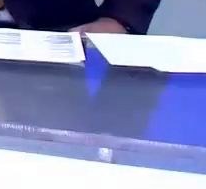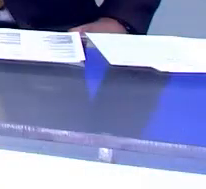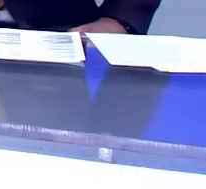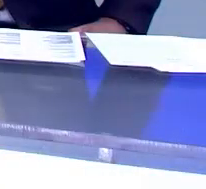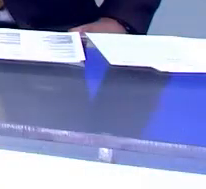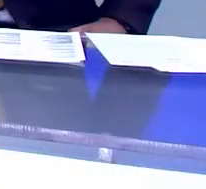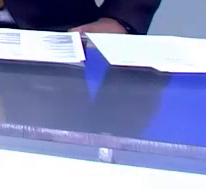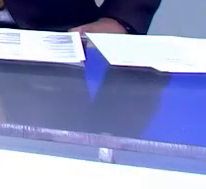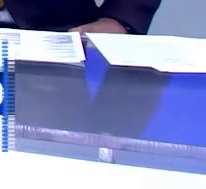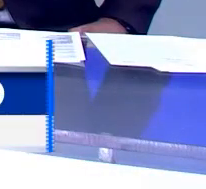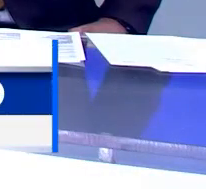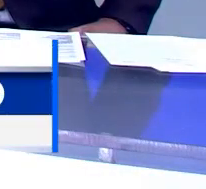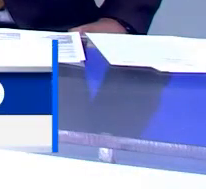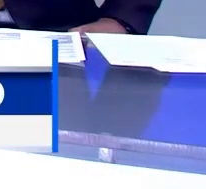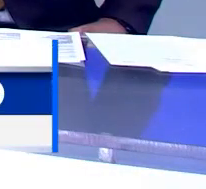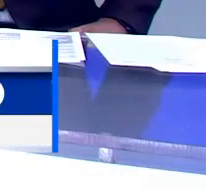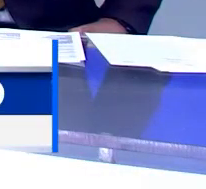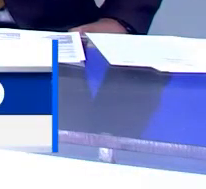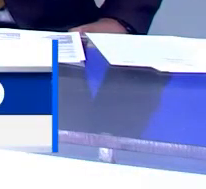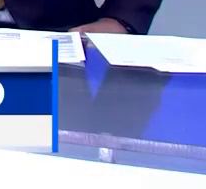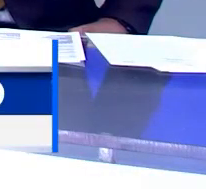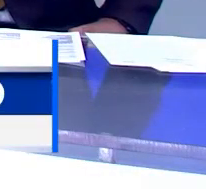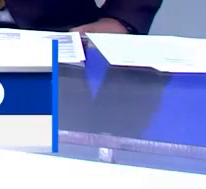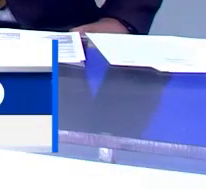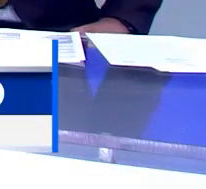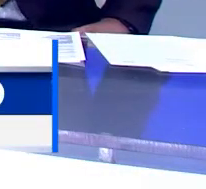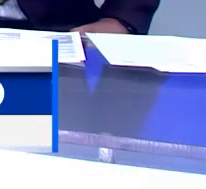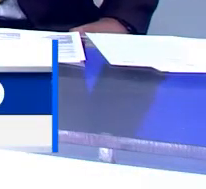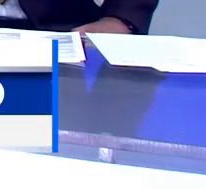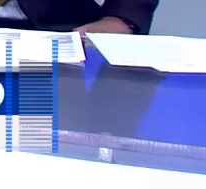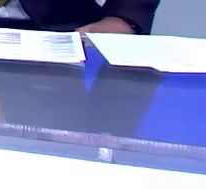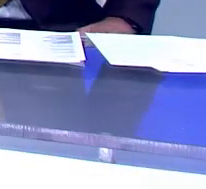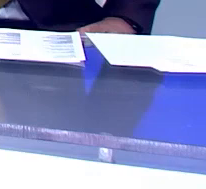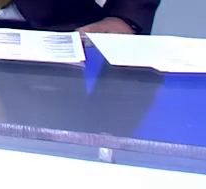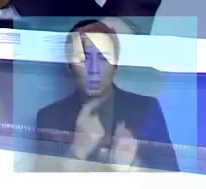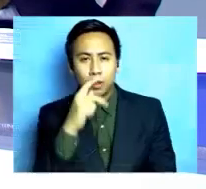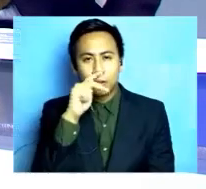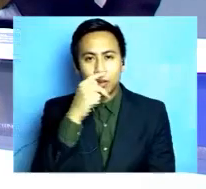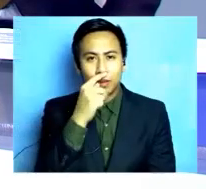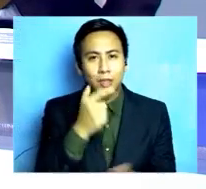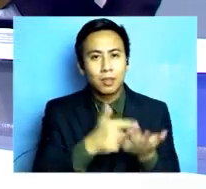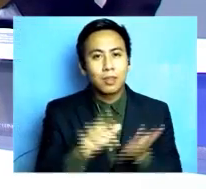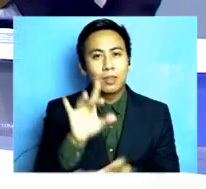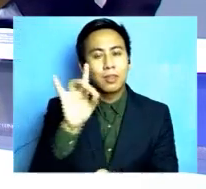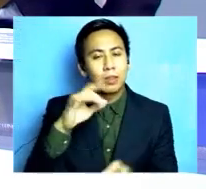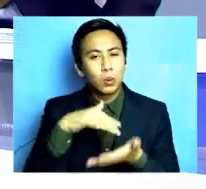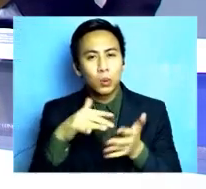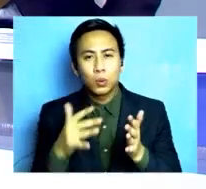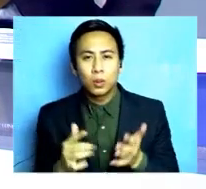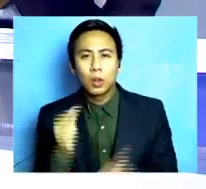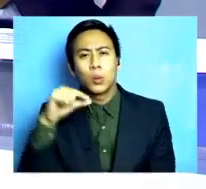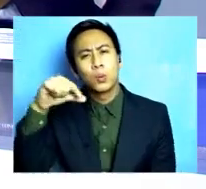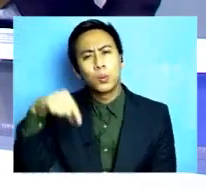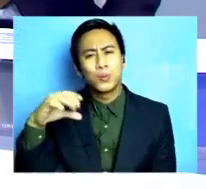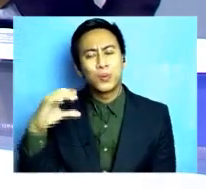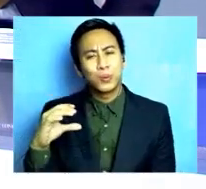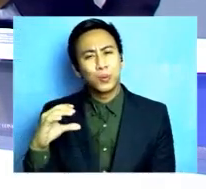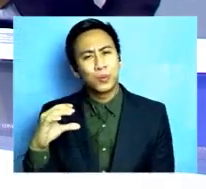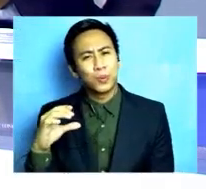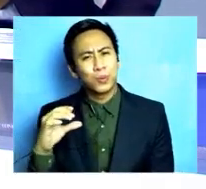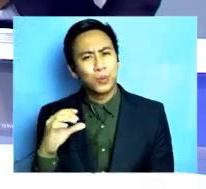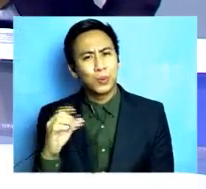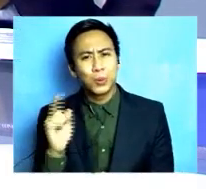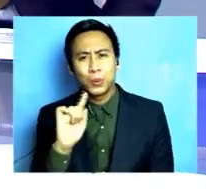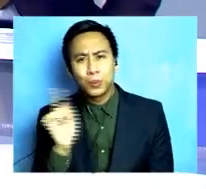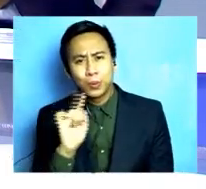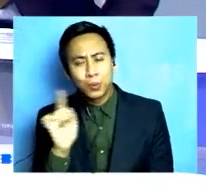Nakapagtipag daw kaya sinaksak ng grupo ng mga kabataan ang isang grade 8 student sa Quezon City. Ang krimen sa